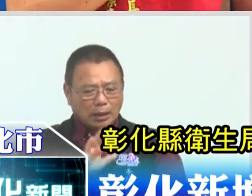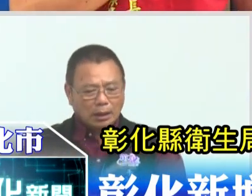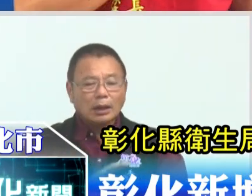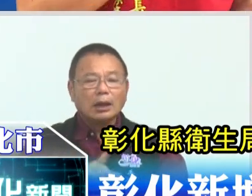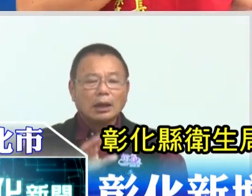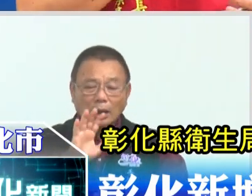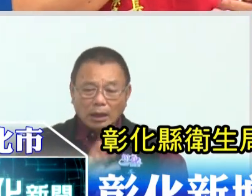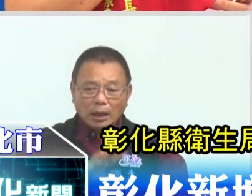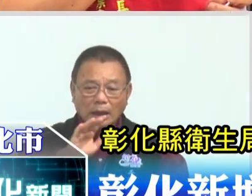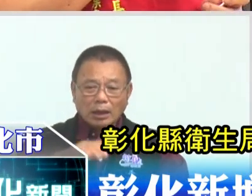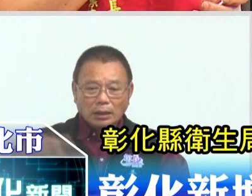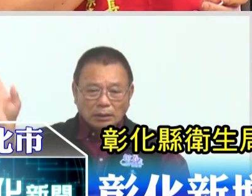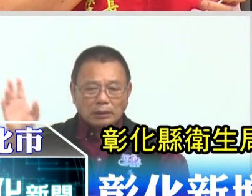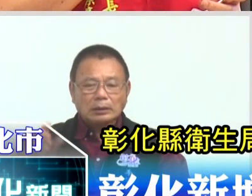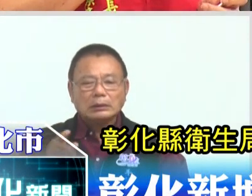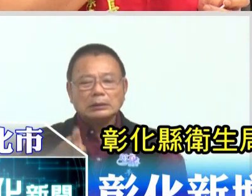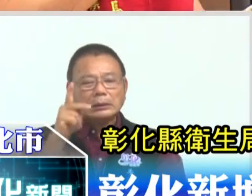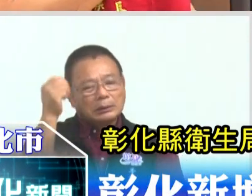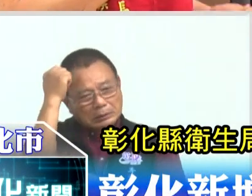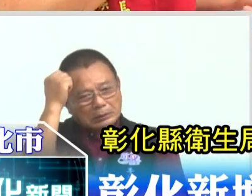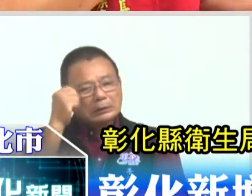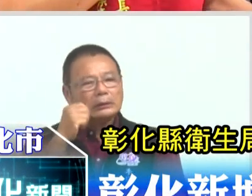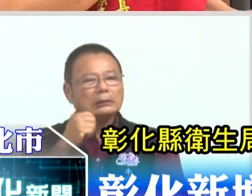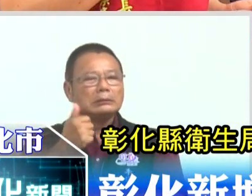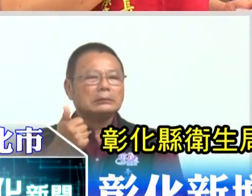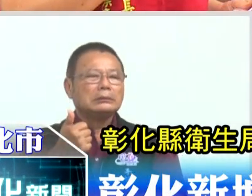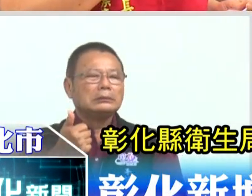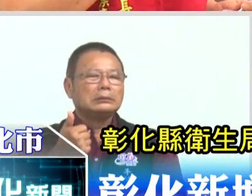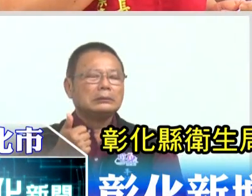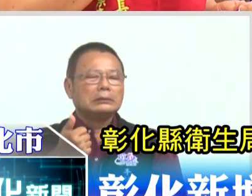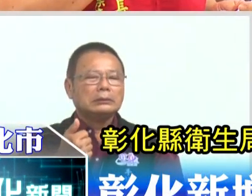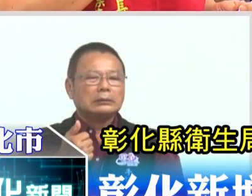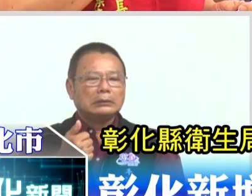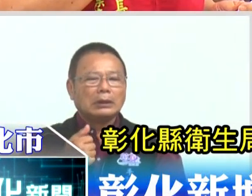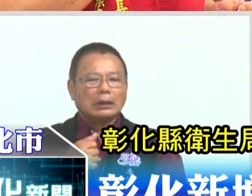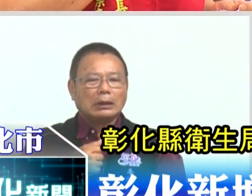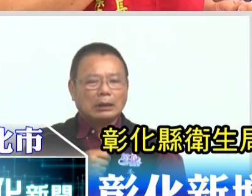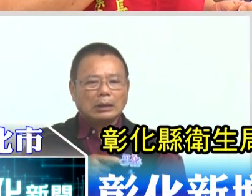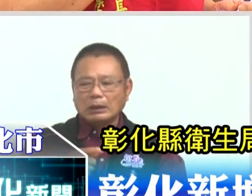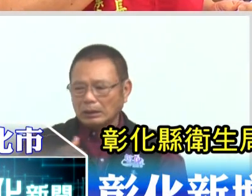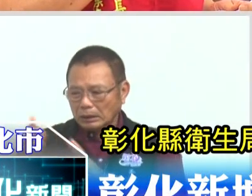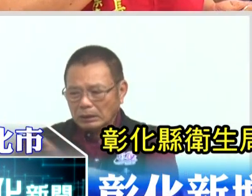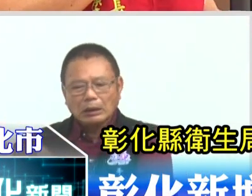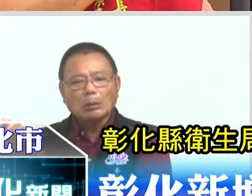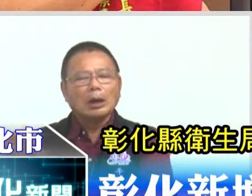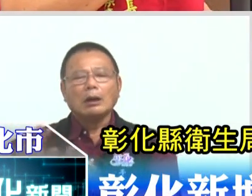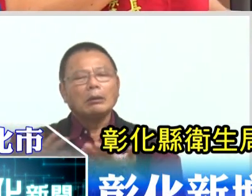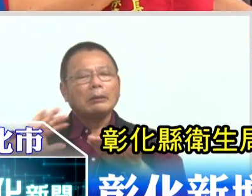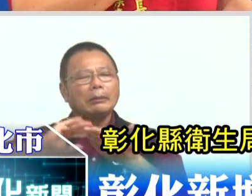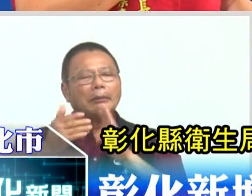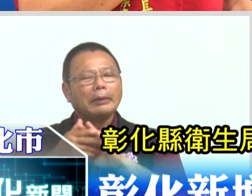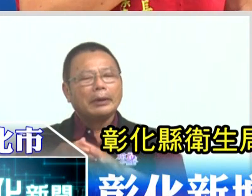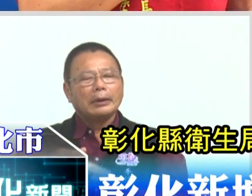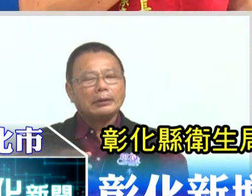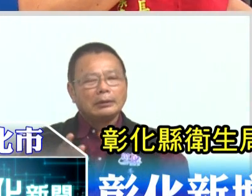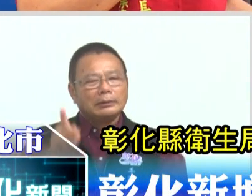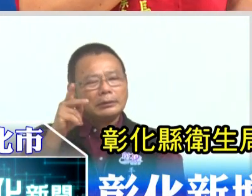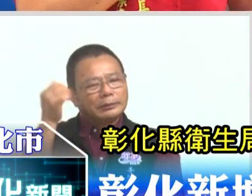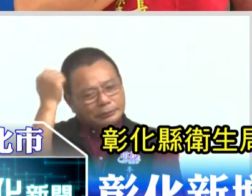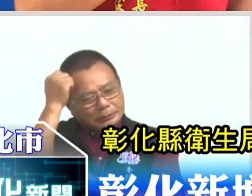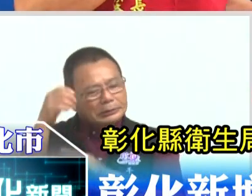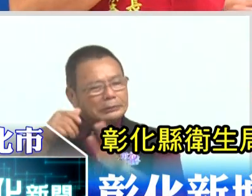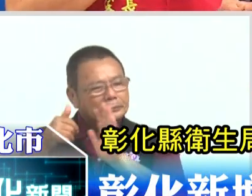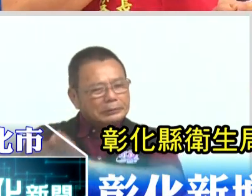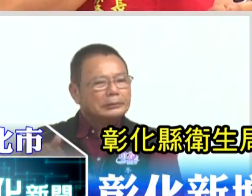们就到一个摩铁去，所以整天的过程并没有进入这个养生会馆。那这位他